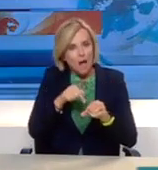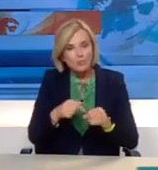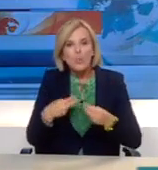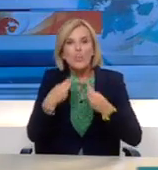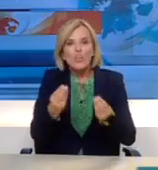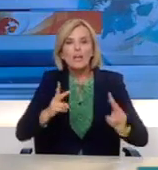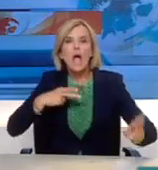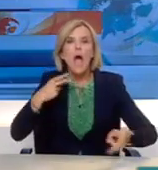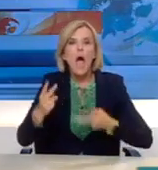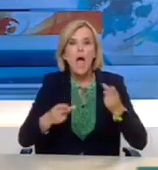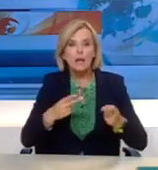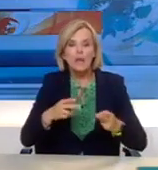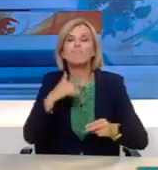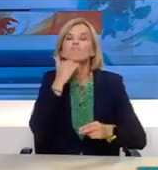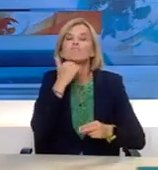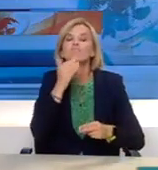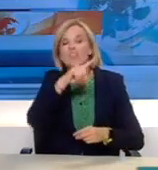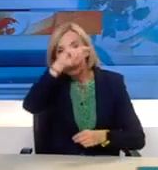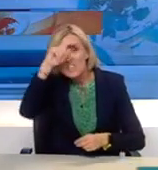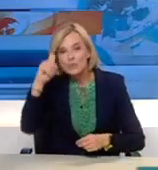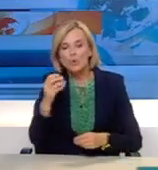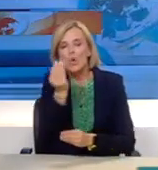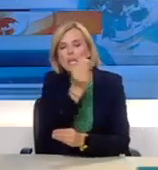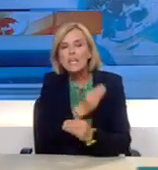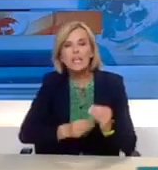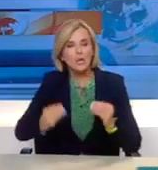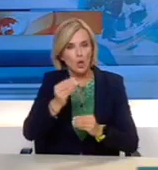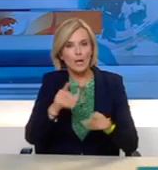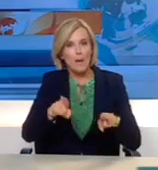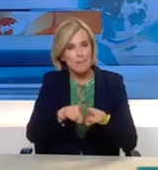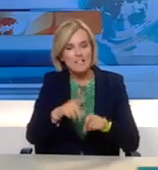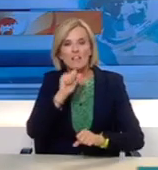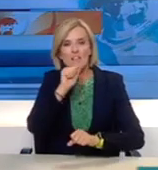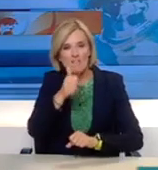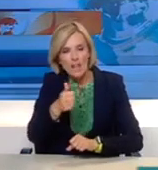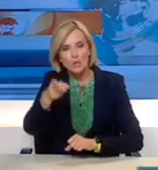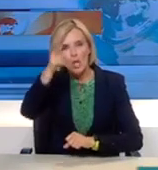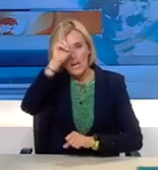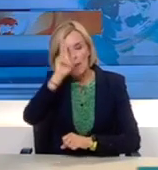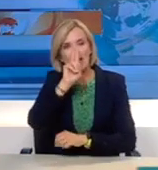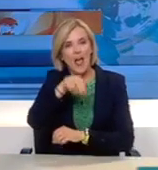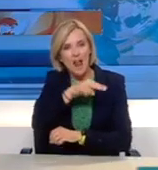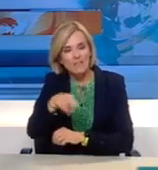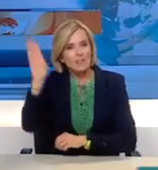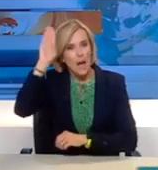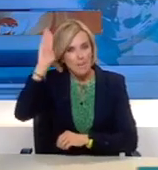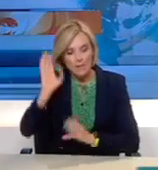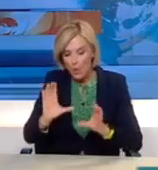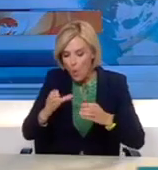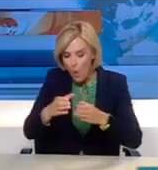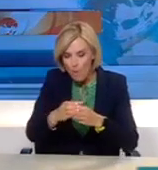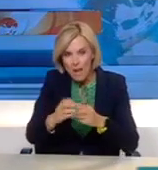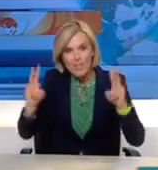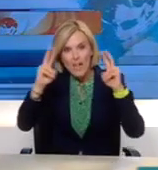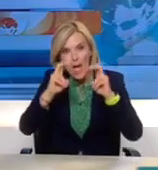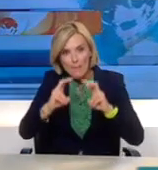διεθνής και έγινε από επιστήμονες των Πανεπιστημίων Γερμανίας, Βελγίου, Ελβετίας και Αμερικής. Οι επιστήμονες προσπάθησαν να διαλευκάνουν τον